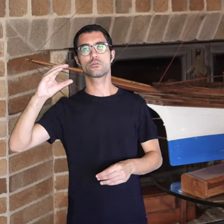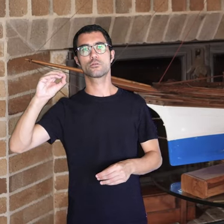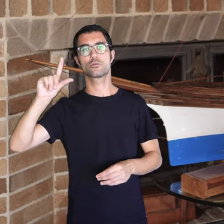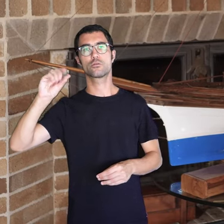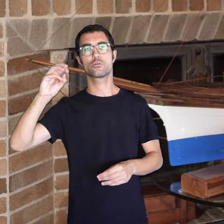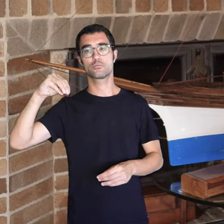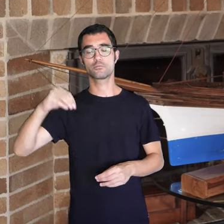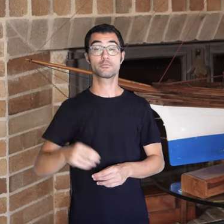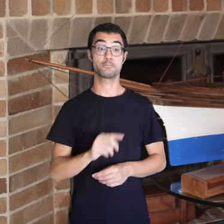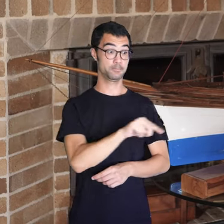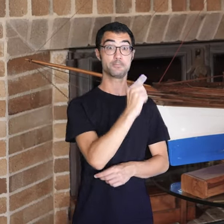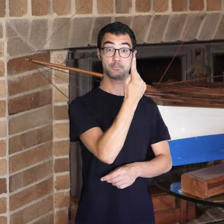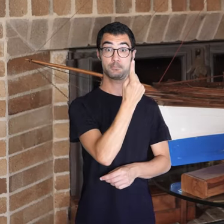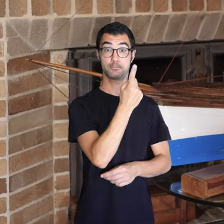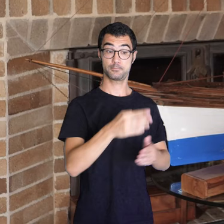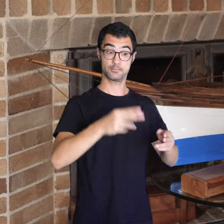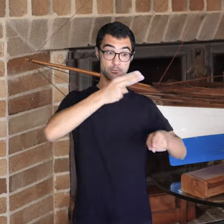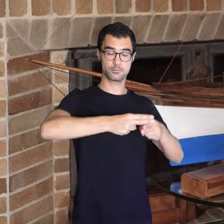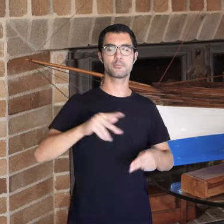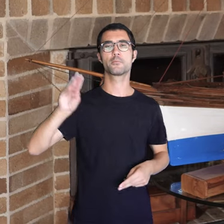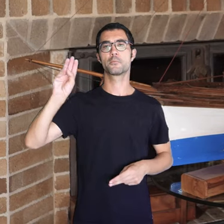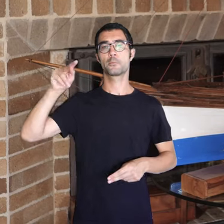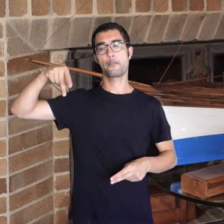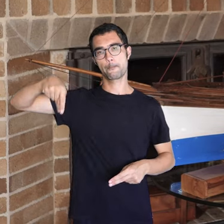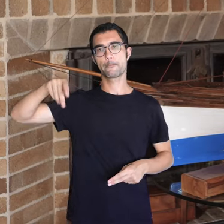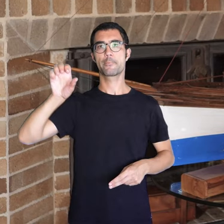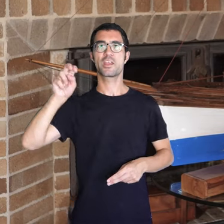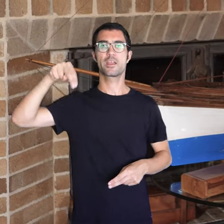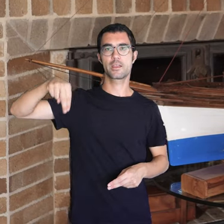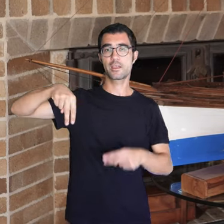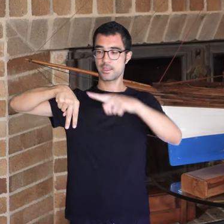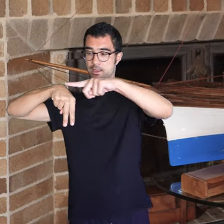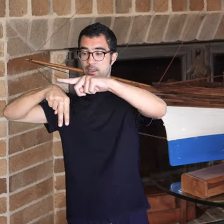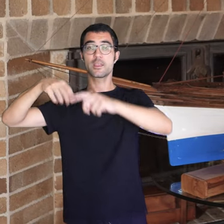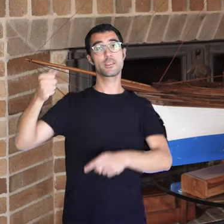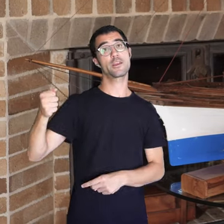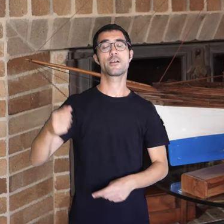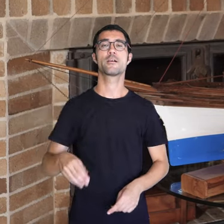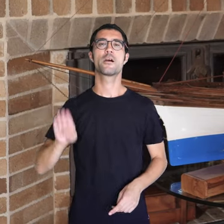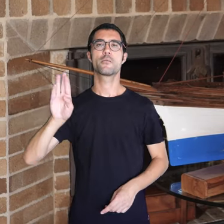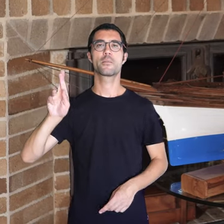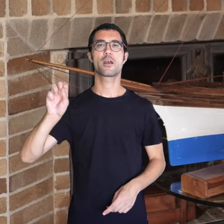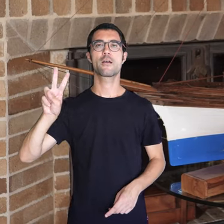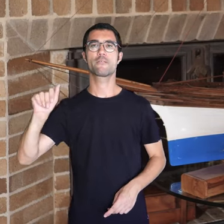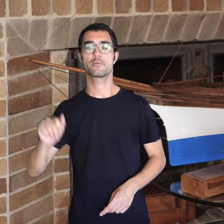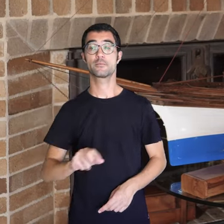Brava. I aquesta darrera que compraren era també un llaüt fet a Porto